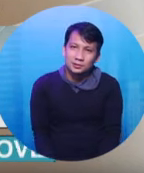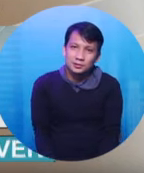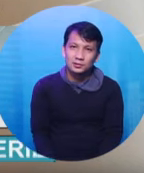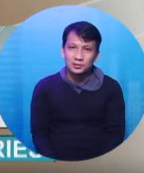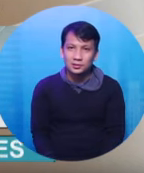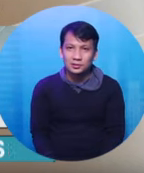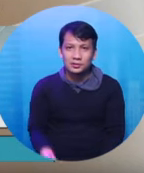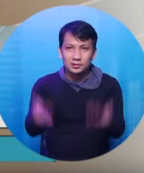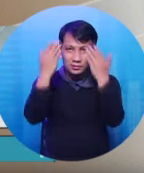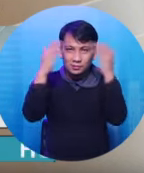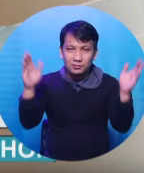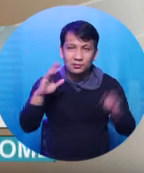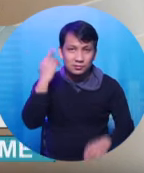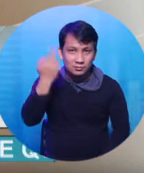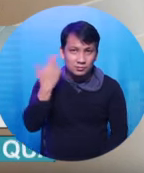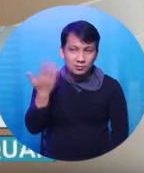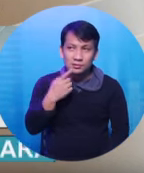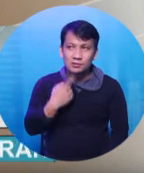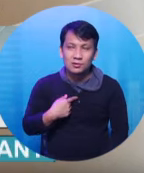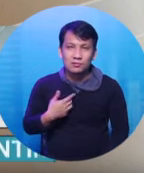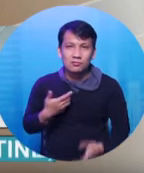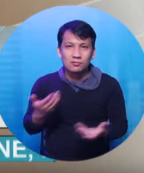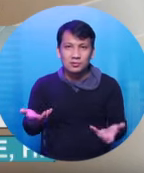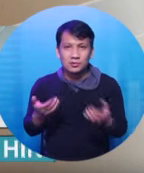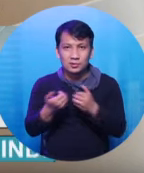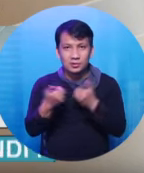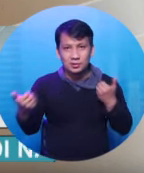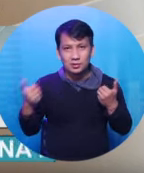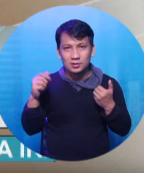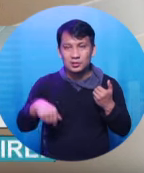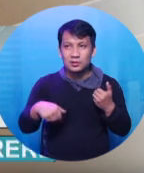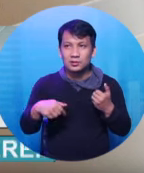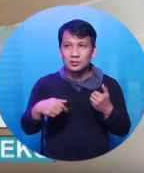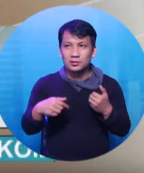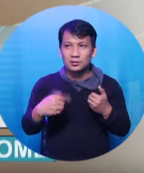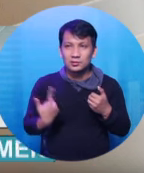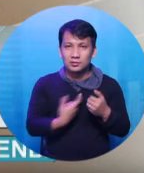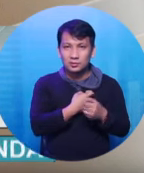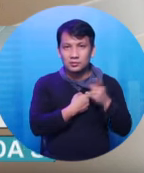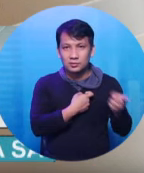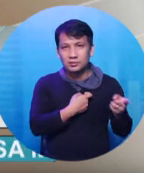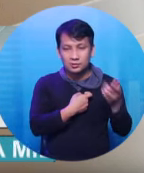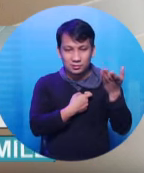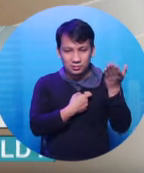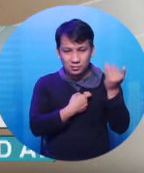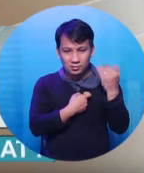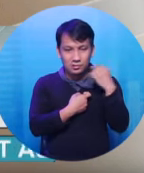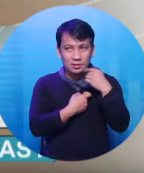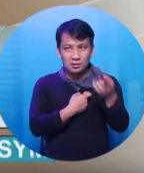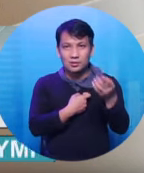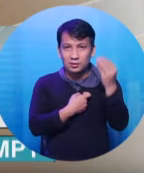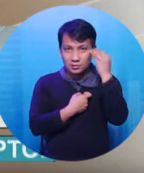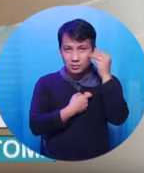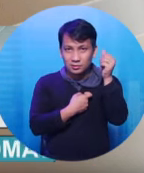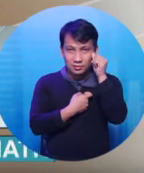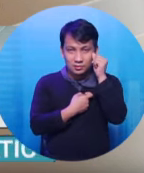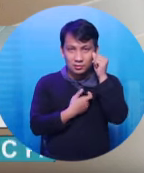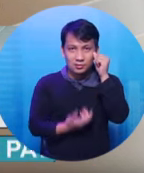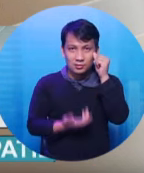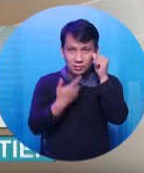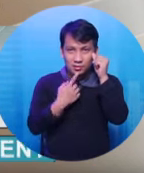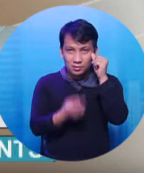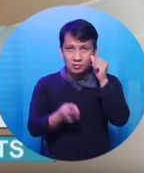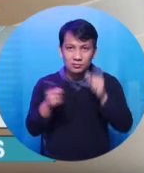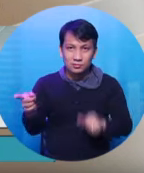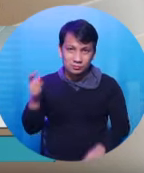At hindi natin alam kung anong dahilan talaga kung bakit ka nagkipaghiwalay kay, bakit ka sinasaktan din ni Mark. Kasi kung nagawa